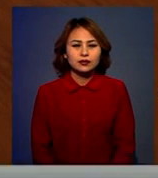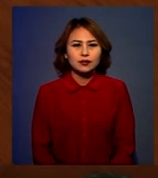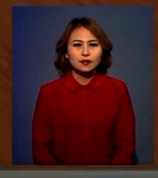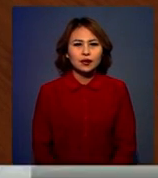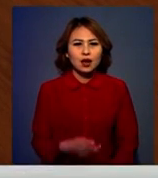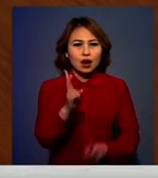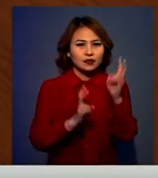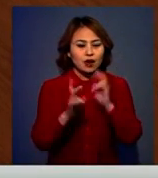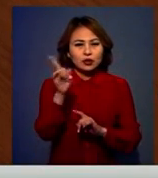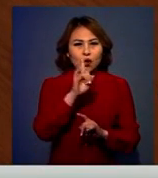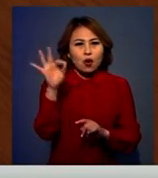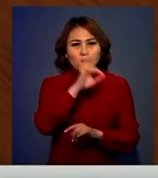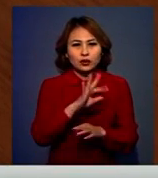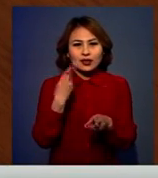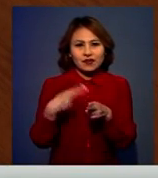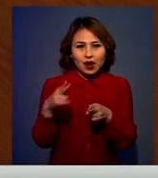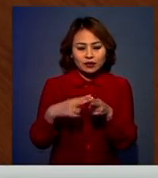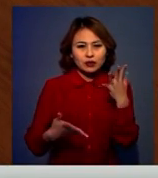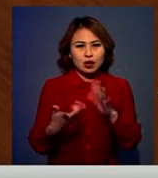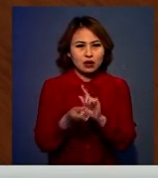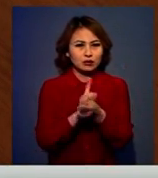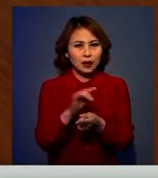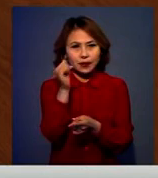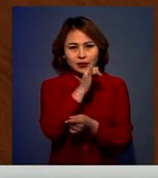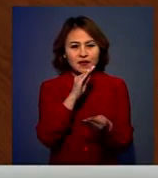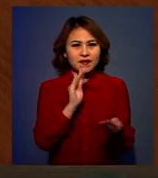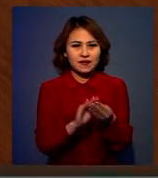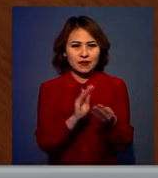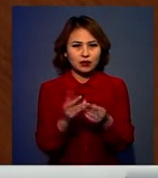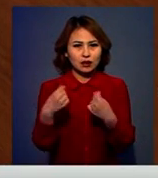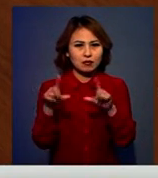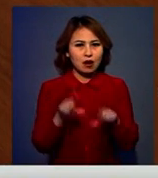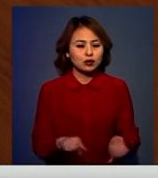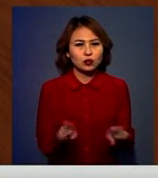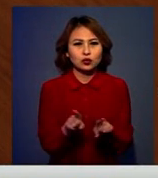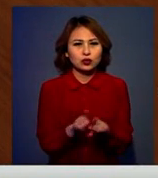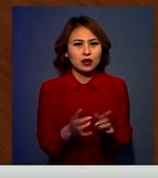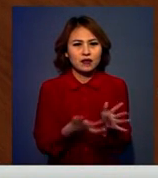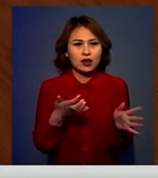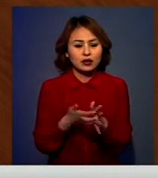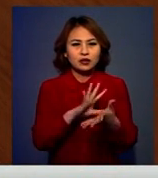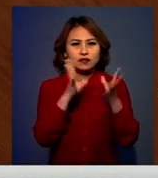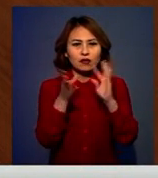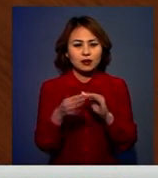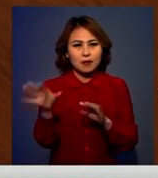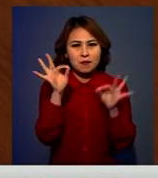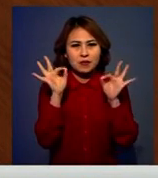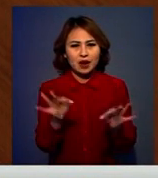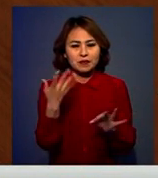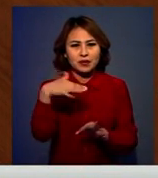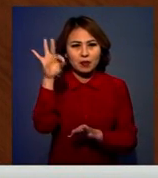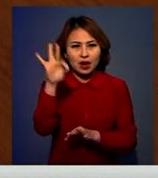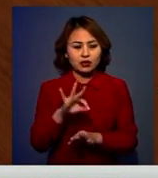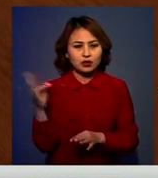Өндірісі жарақат көрсеткіші 10 жылдан бер өзгермей тұр, яғни азаю динамикасы байқалмайды. Сондықтан осы мәселені қолға алып, бұл көрсеткішті